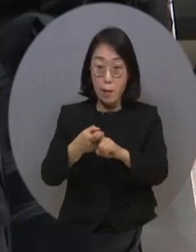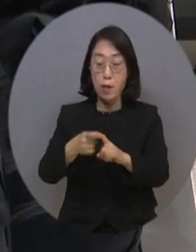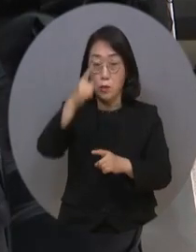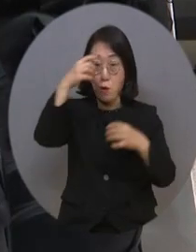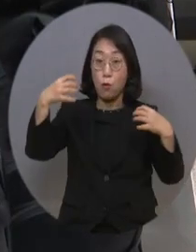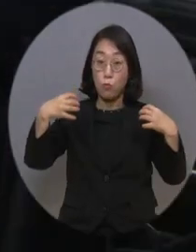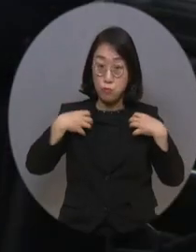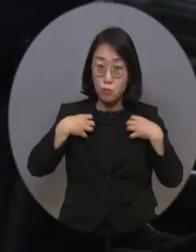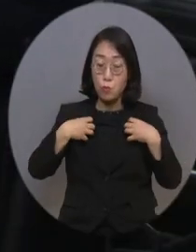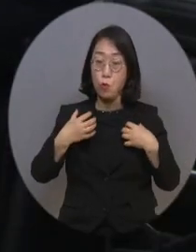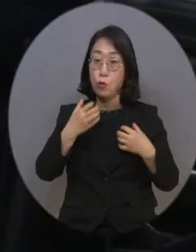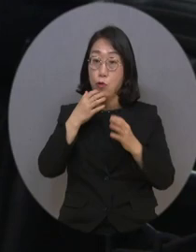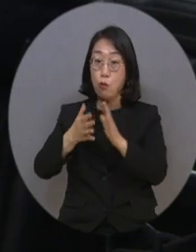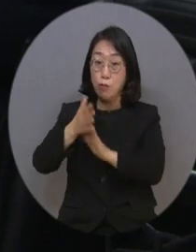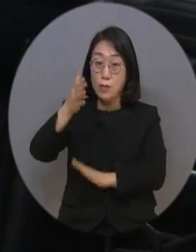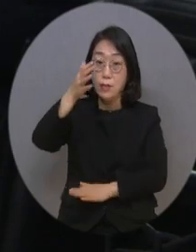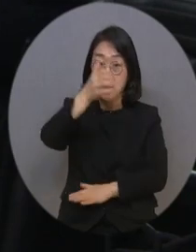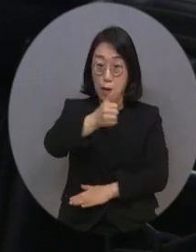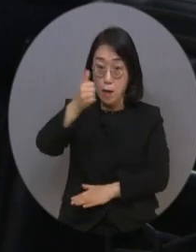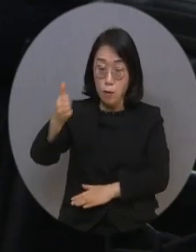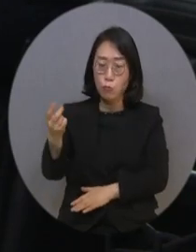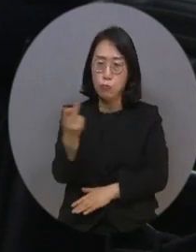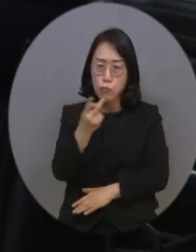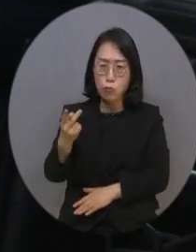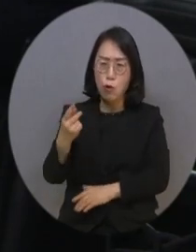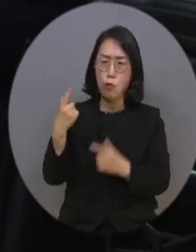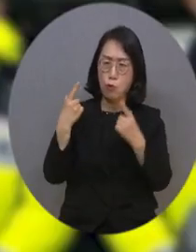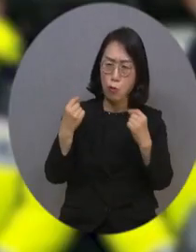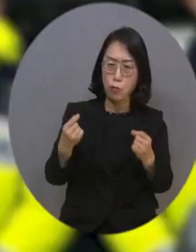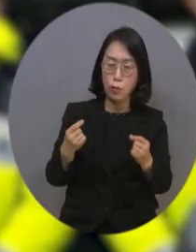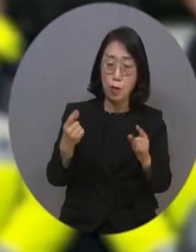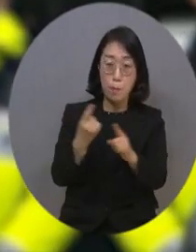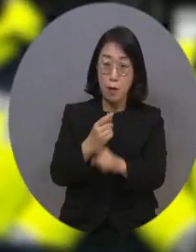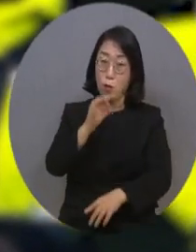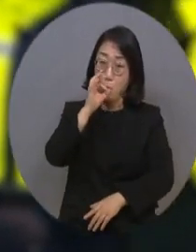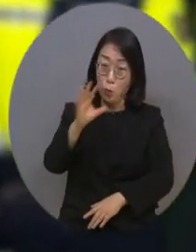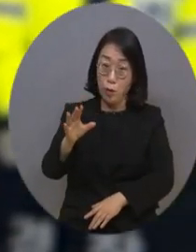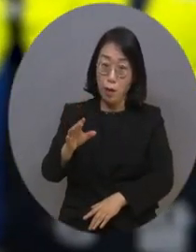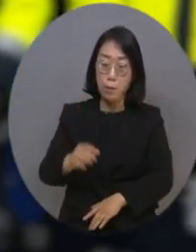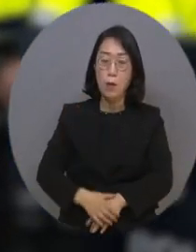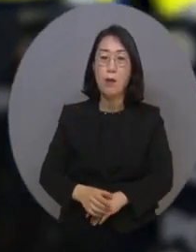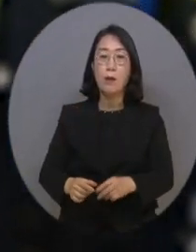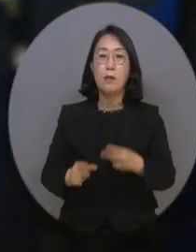추경호 장관과 오세훈 시장의 태도 변화가 없을 경우 오는